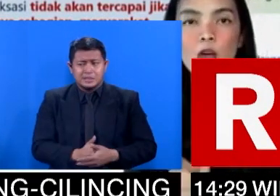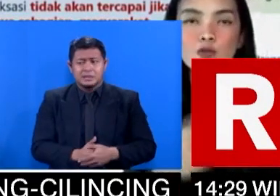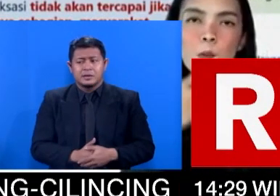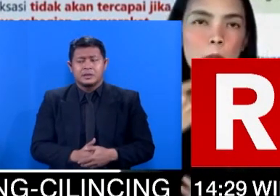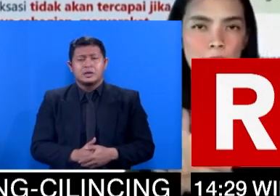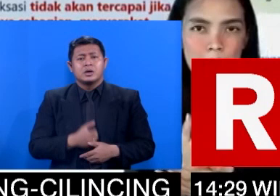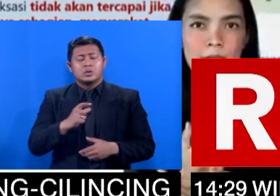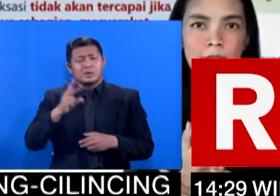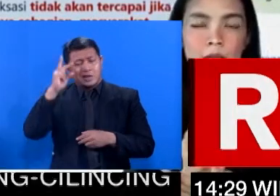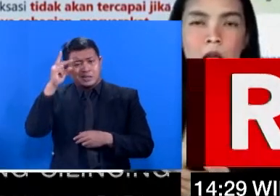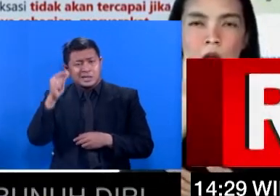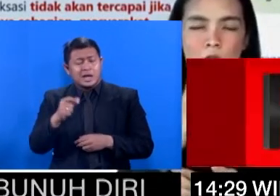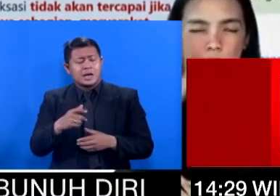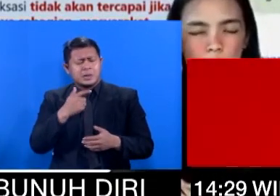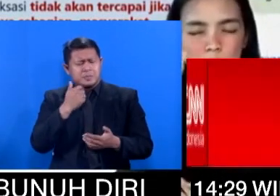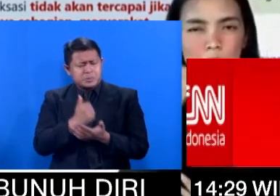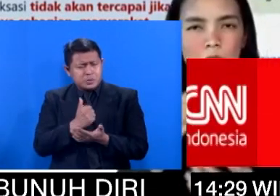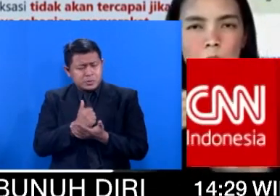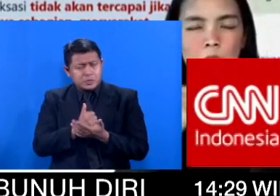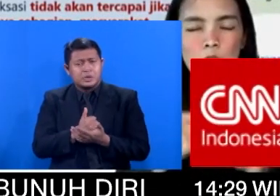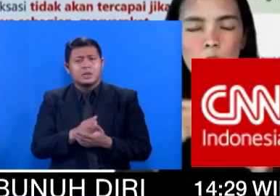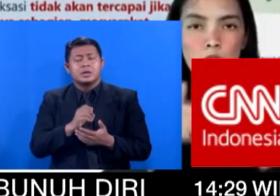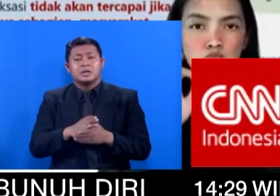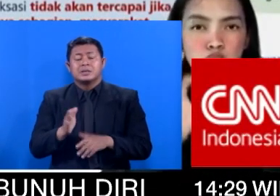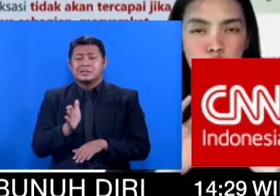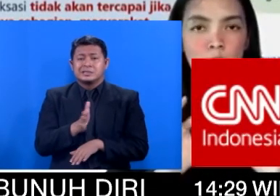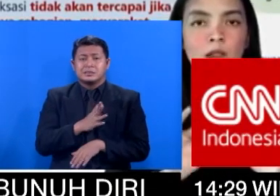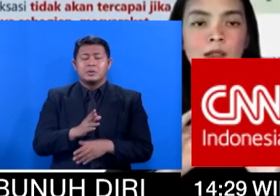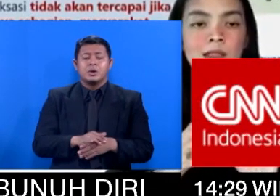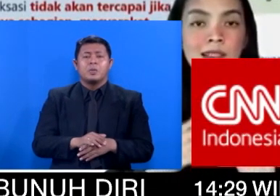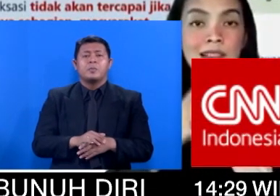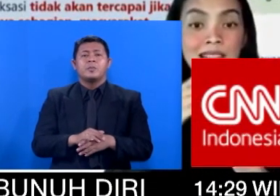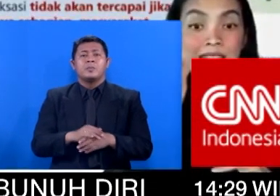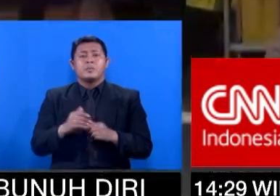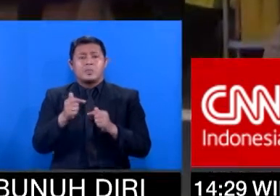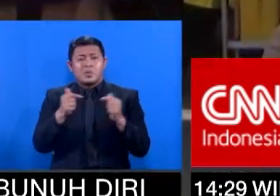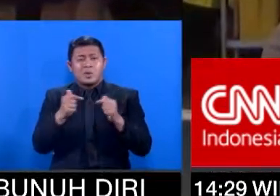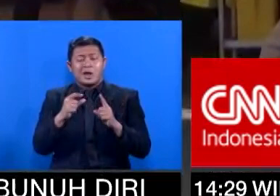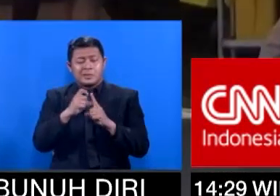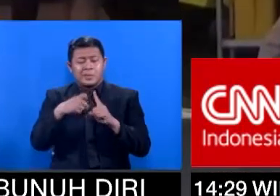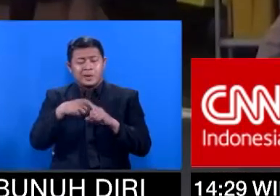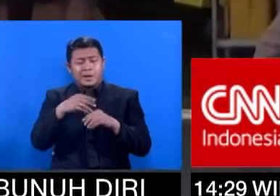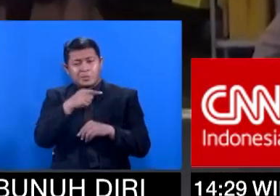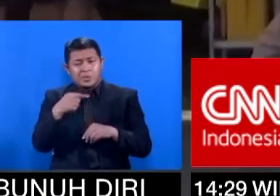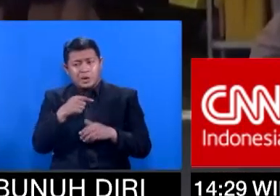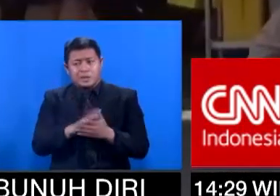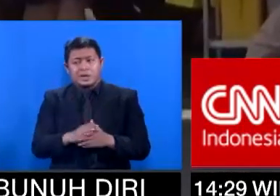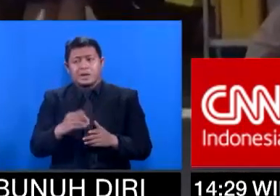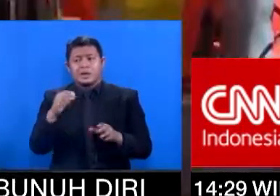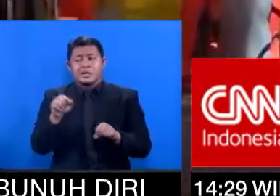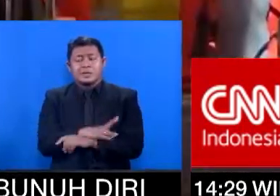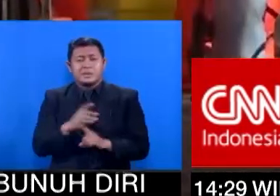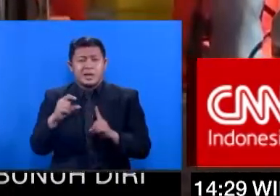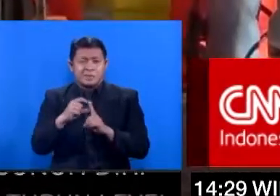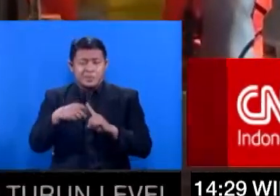yang perlu direncanakan dengan matang pelaksanaannya sebelum relaksasi dilakukan. Namun kebijakan PPKM darurat